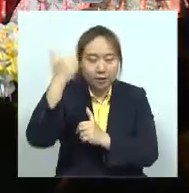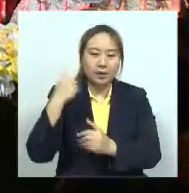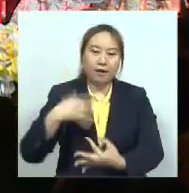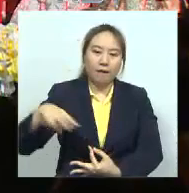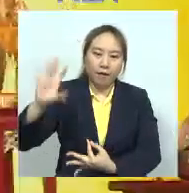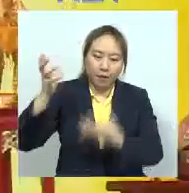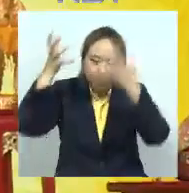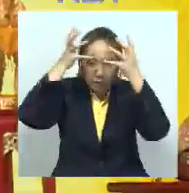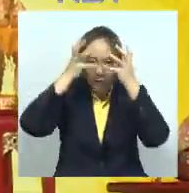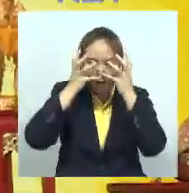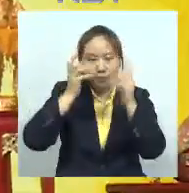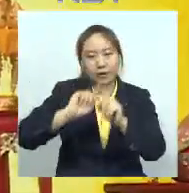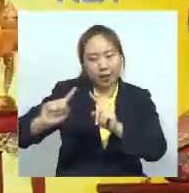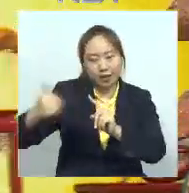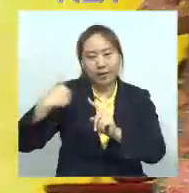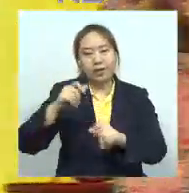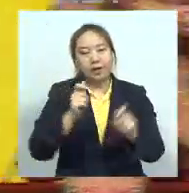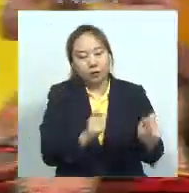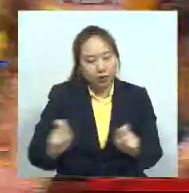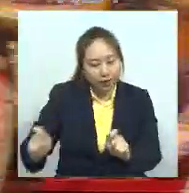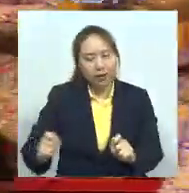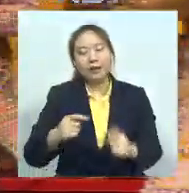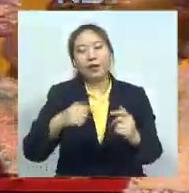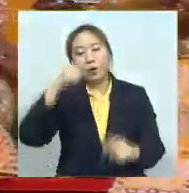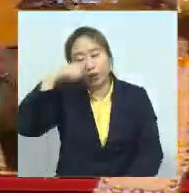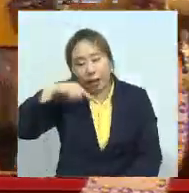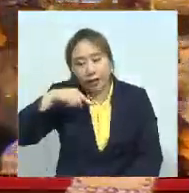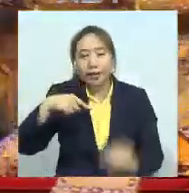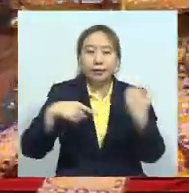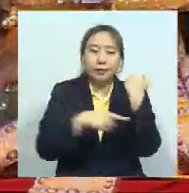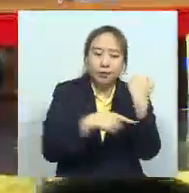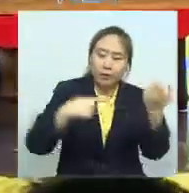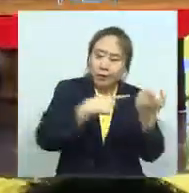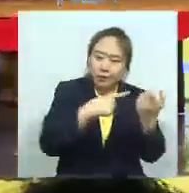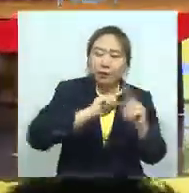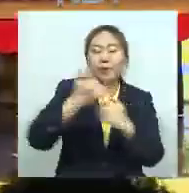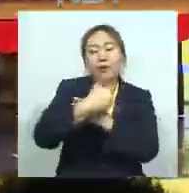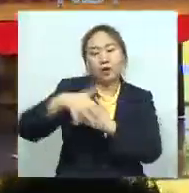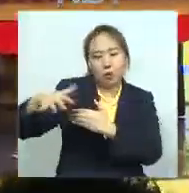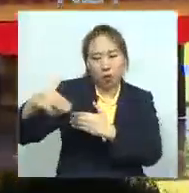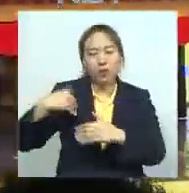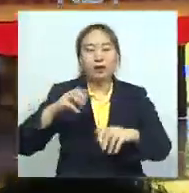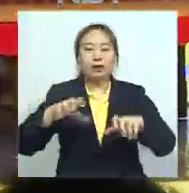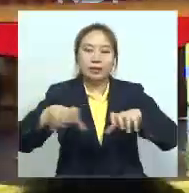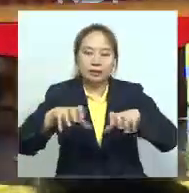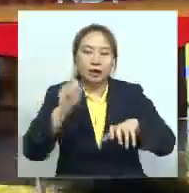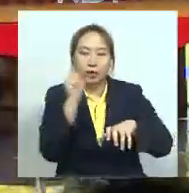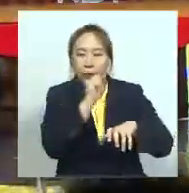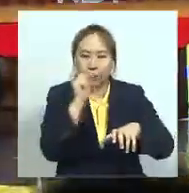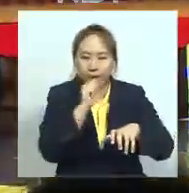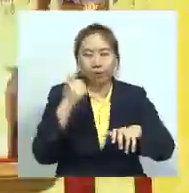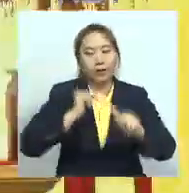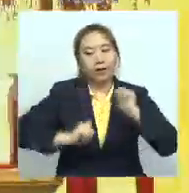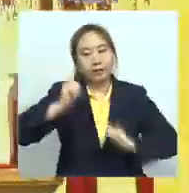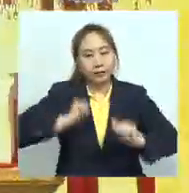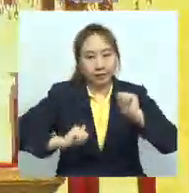นเรื่องรามเกียรติ์การแสดงดนตรีไทยดนตรีสากลมหากรรมลูกทุ่งเทิดไทยองค์ราชามหาวชิราลงกรณ์การแสดงละ